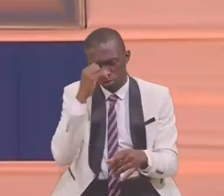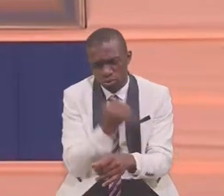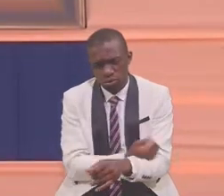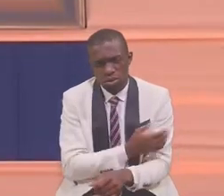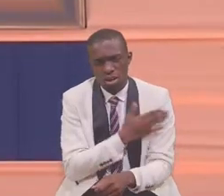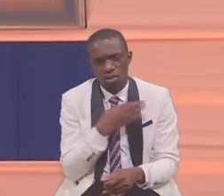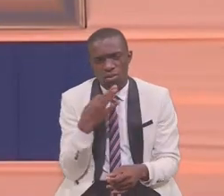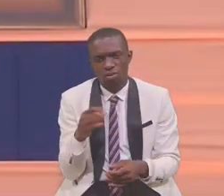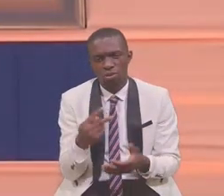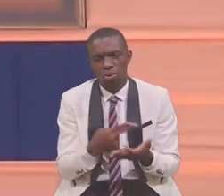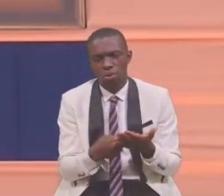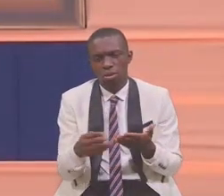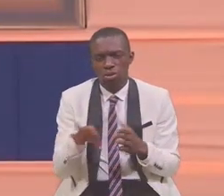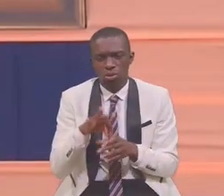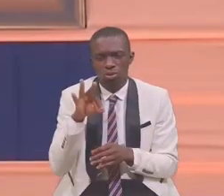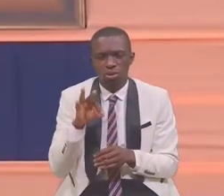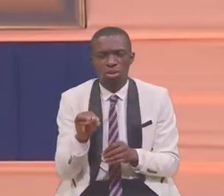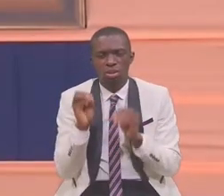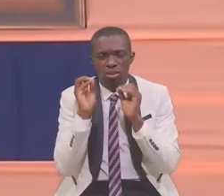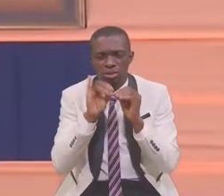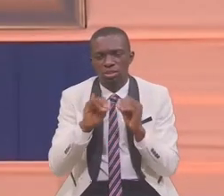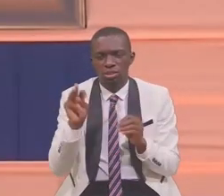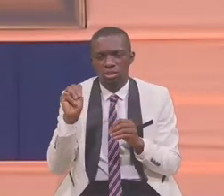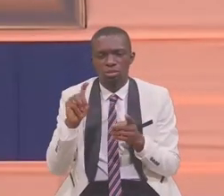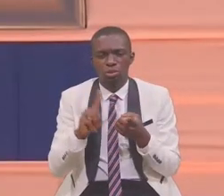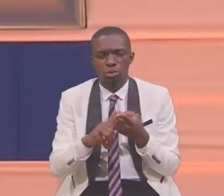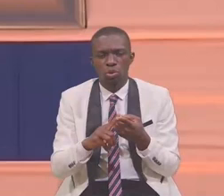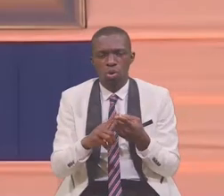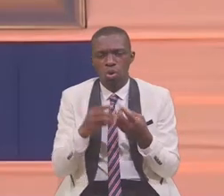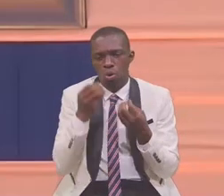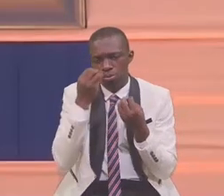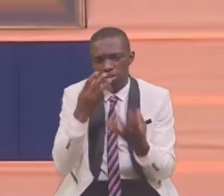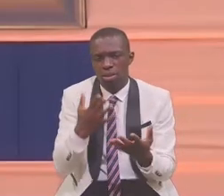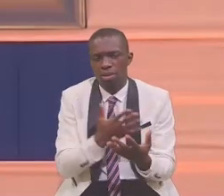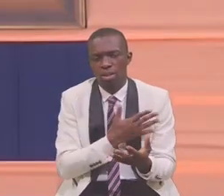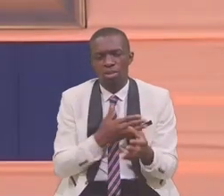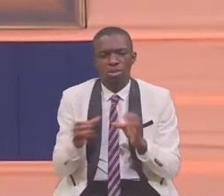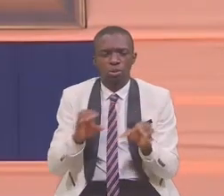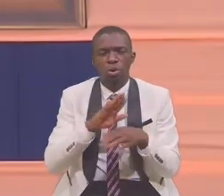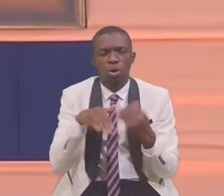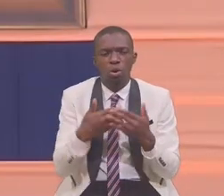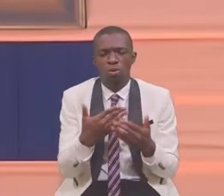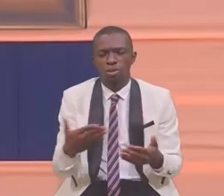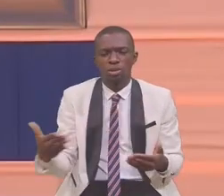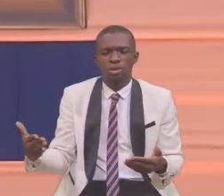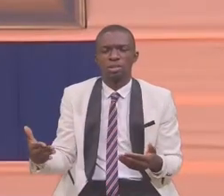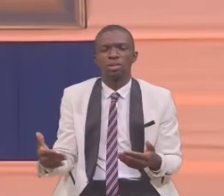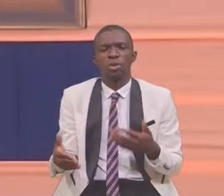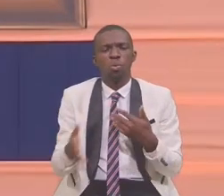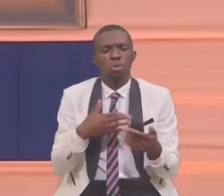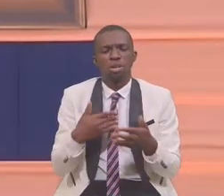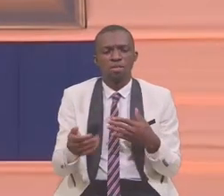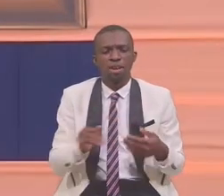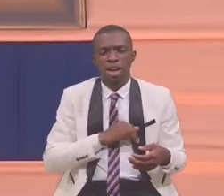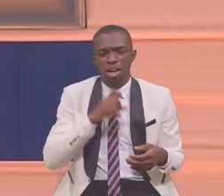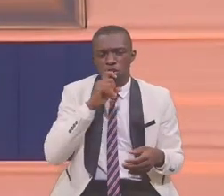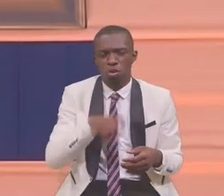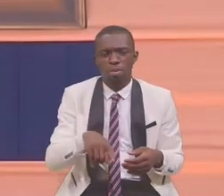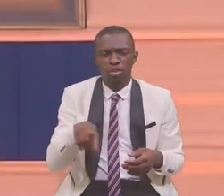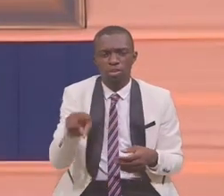à observer tout ce que je vous ai prescrit. Et voici, je suis avec vous tous les